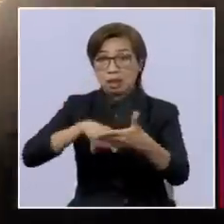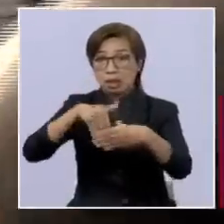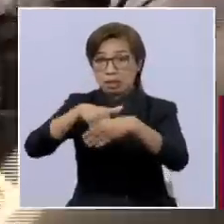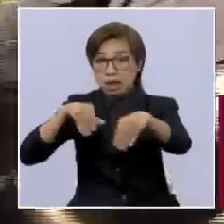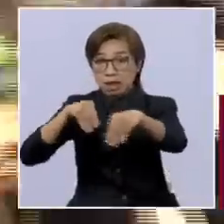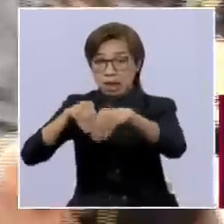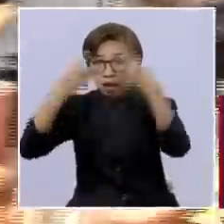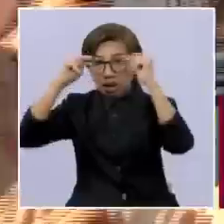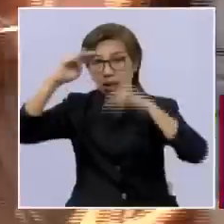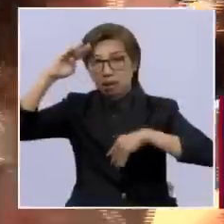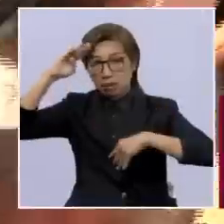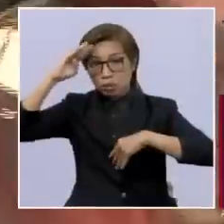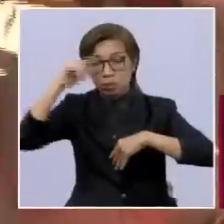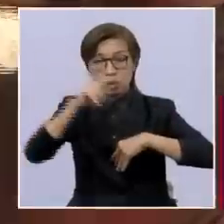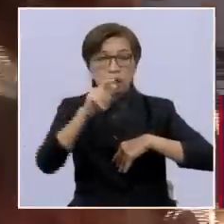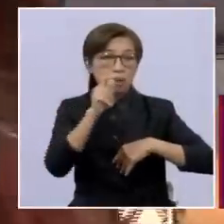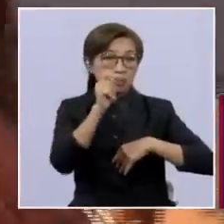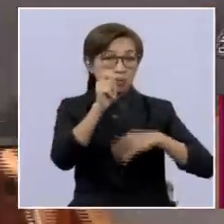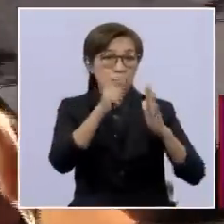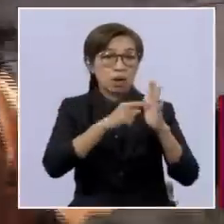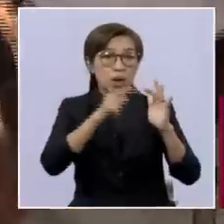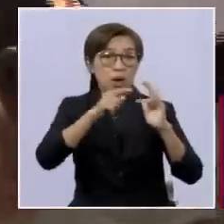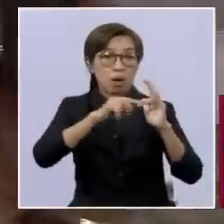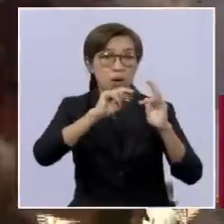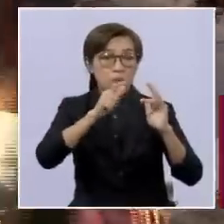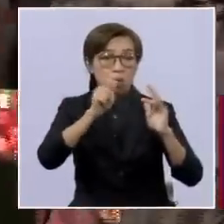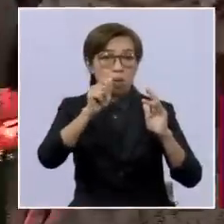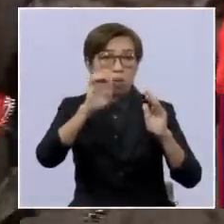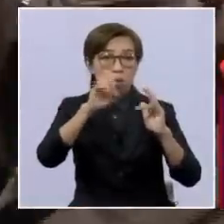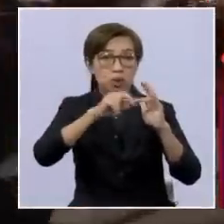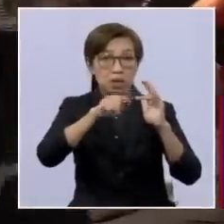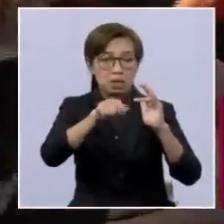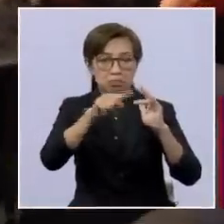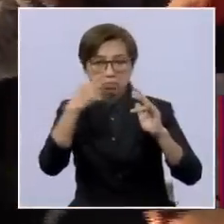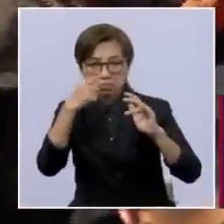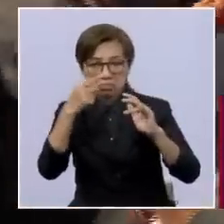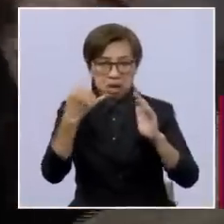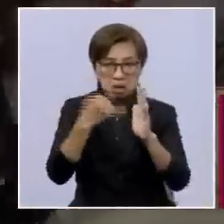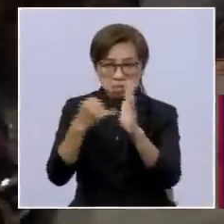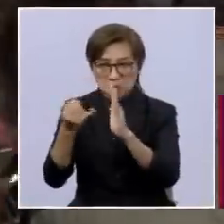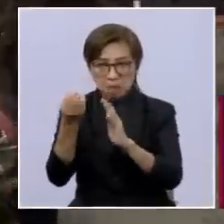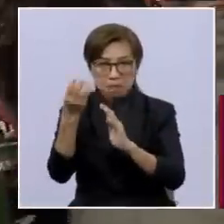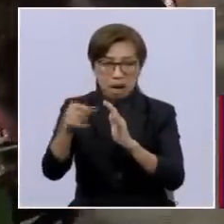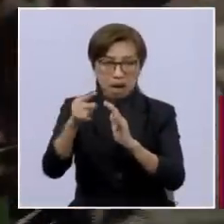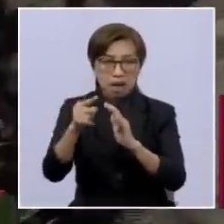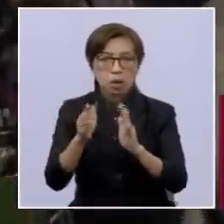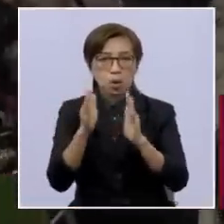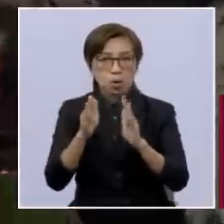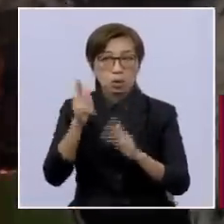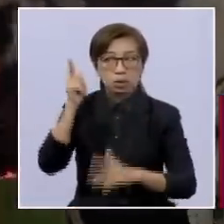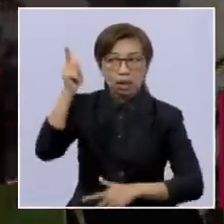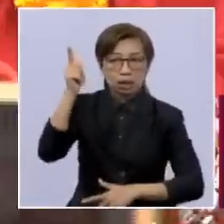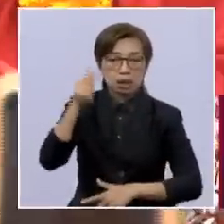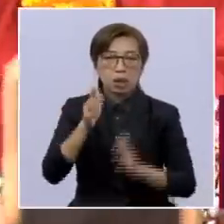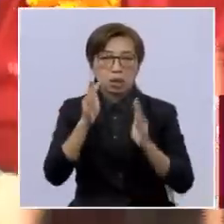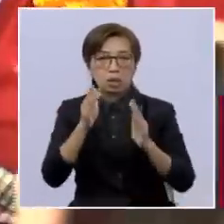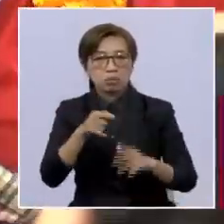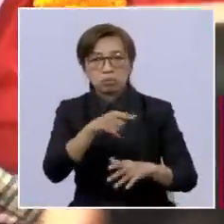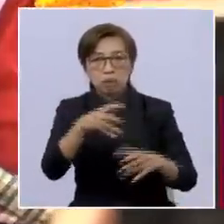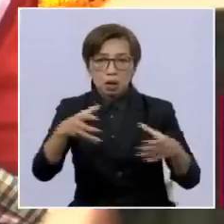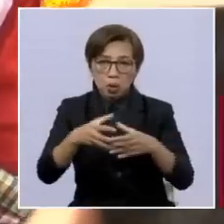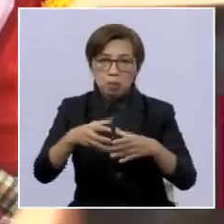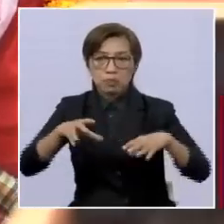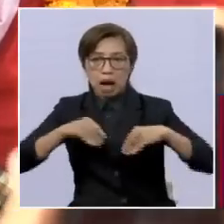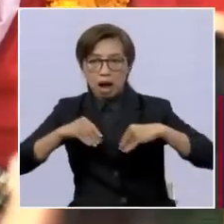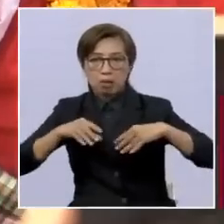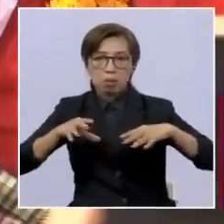างบิ๊กตู่กับคุณอุ๊งอิ๊งใครจะมีแผลเป็นแผลสดมากกว่ากันกระแสเอาไม่เอาคุณทักษิณก็อาจจะตามมาปิดเกมห